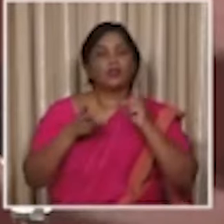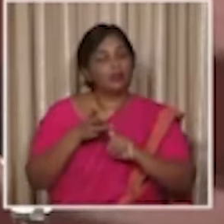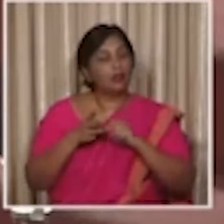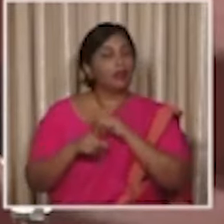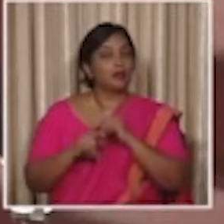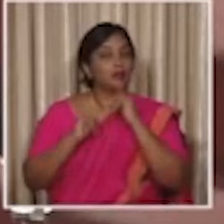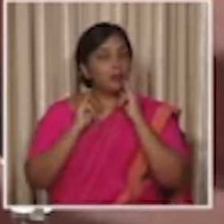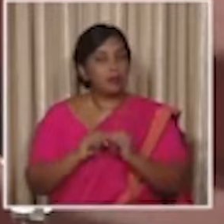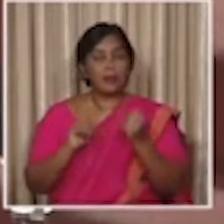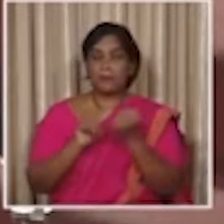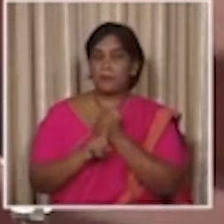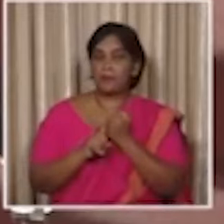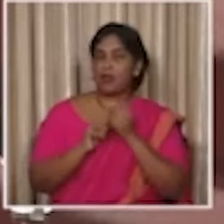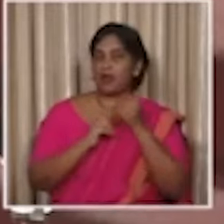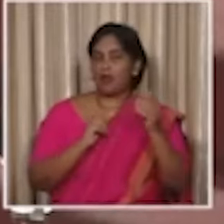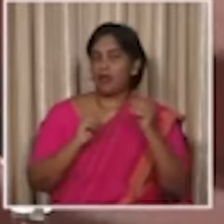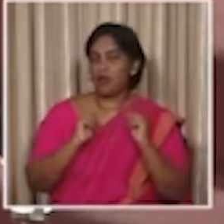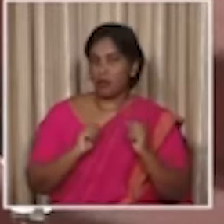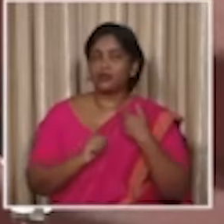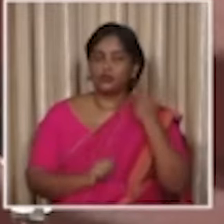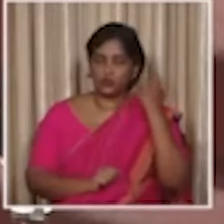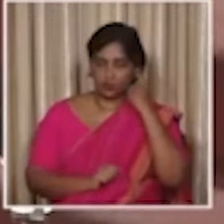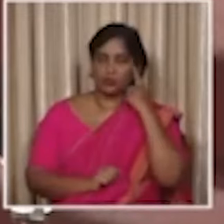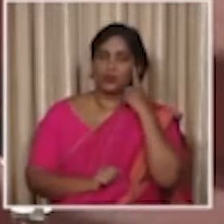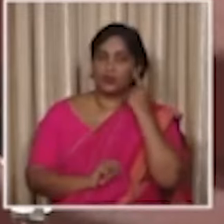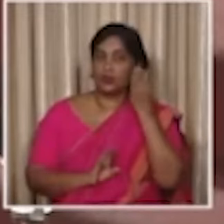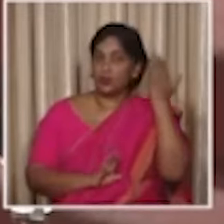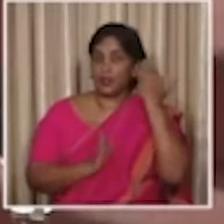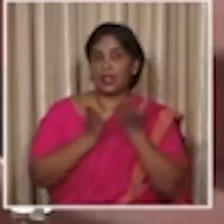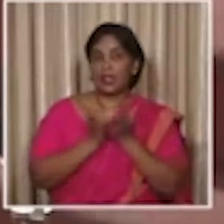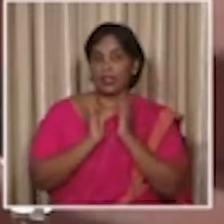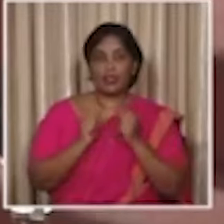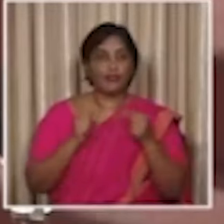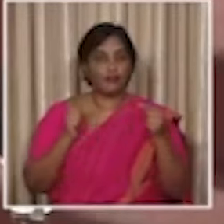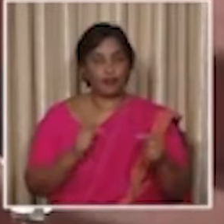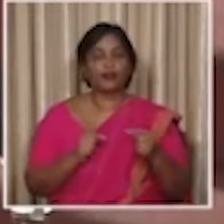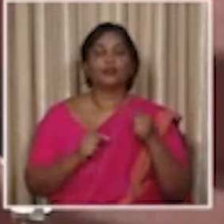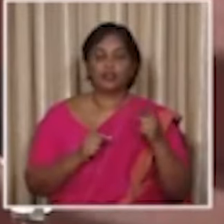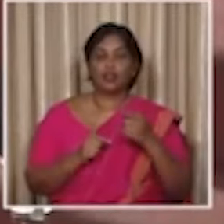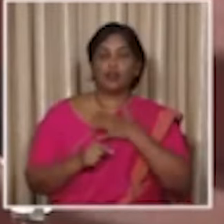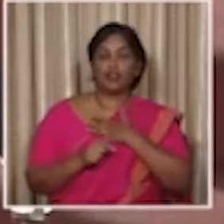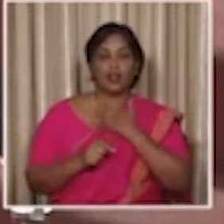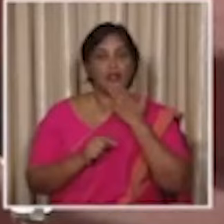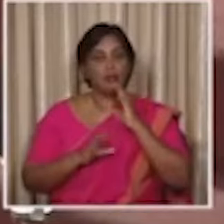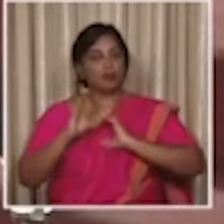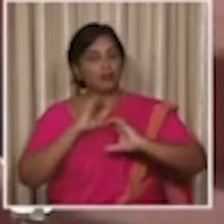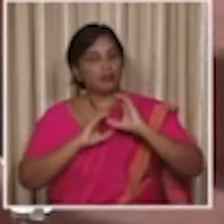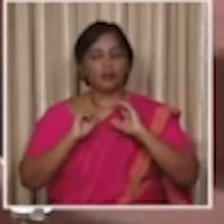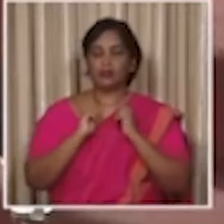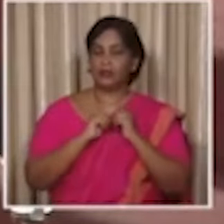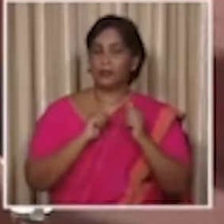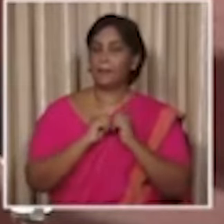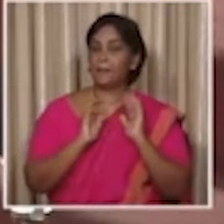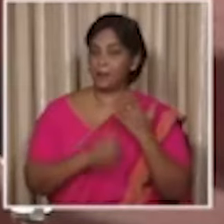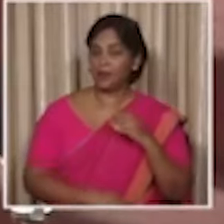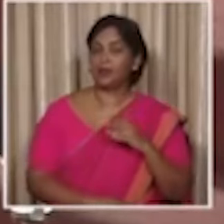එන නරක බලපෑම කොයි වගේද? අපි දන්නවා එදා ඉන්දියාවට විරුද්ධව අපි වොයිස් ඔෆ් ඇමරිකා අපි හිටවල සංනිවේදන සම්ප්‍රේෂණ ආයතන පටන්